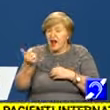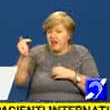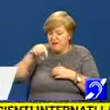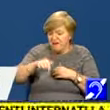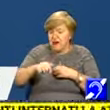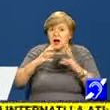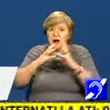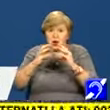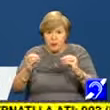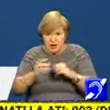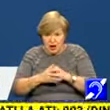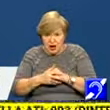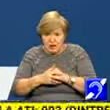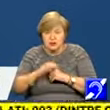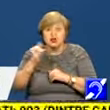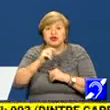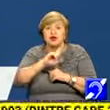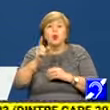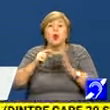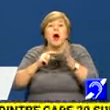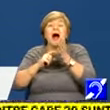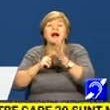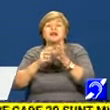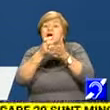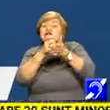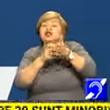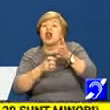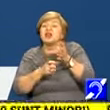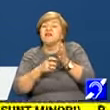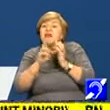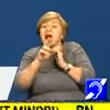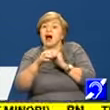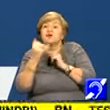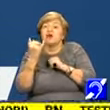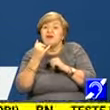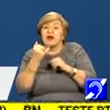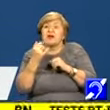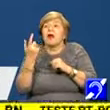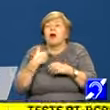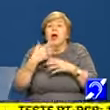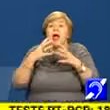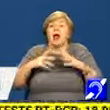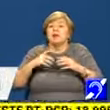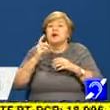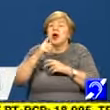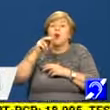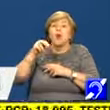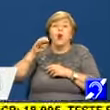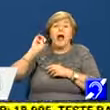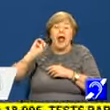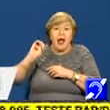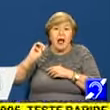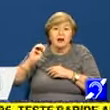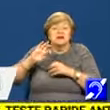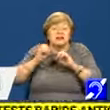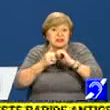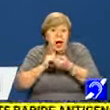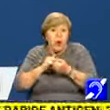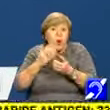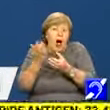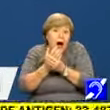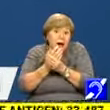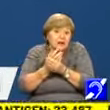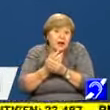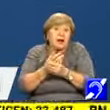România și nu prezintă certificatul digital al Uniunii Europene sau alte documente compatibile cu